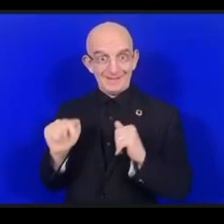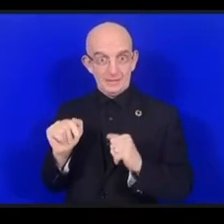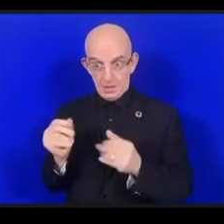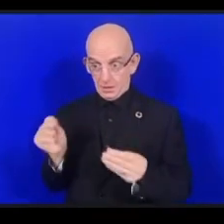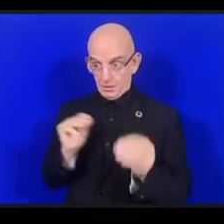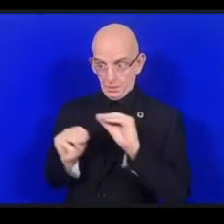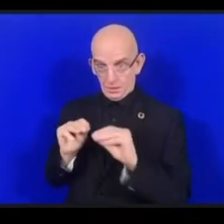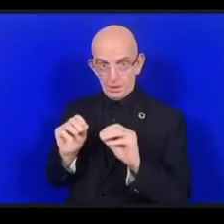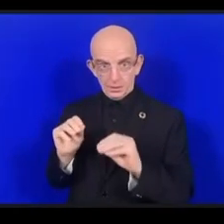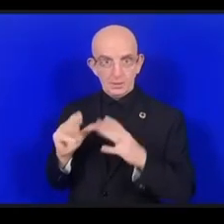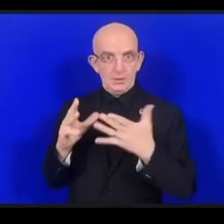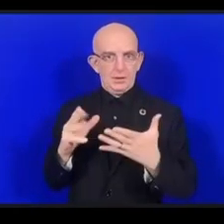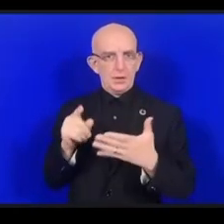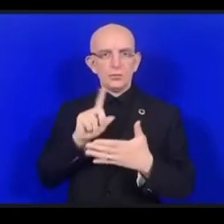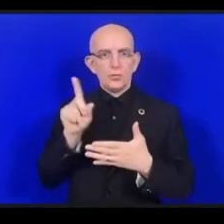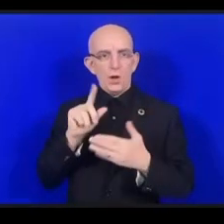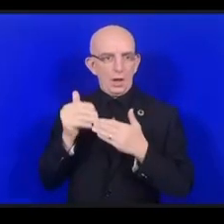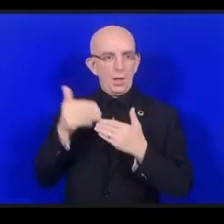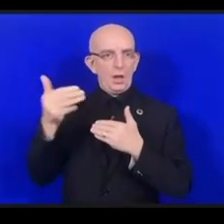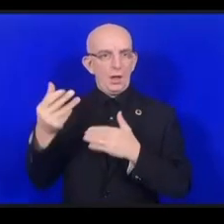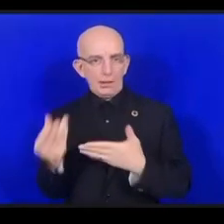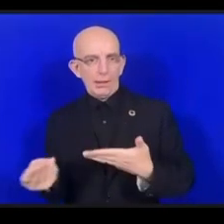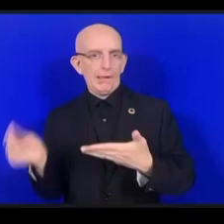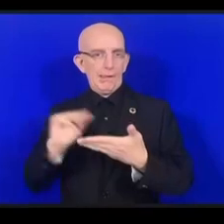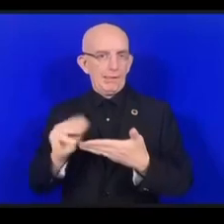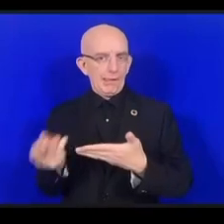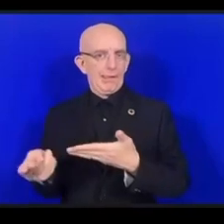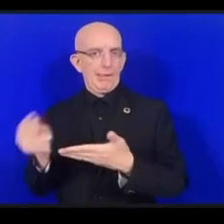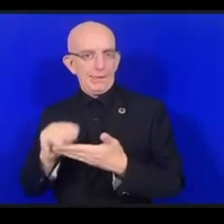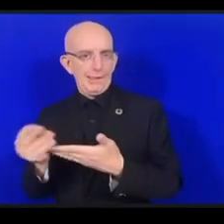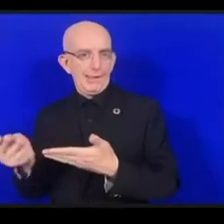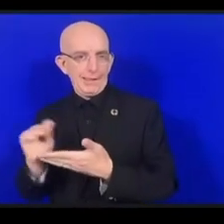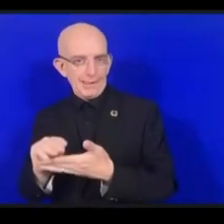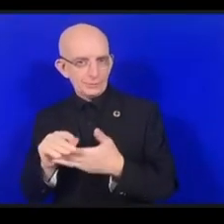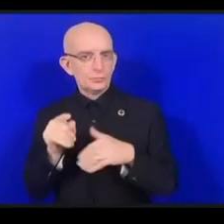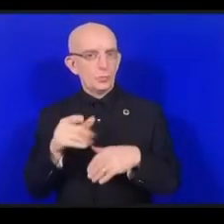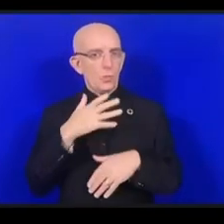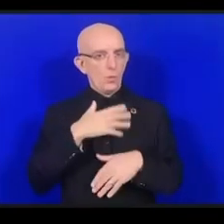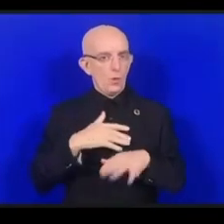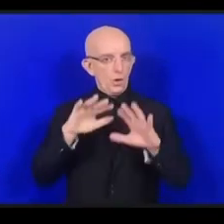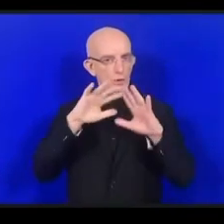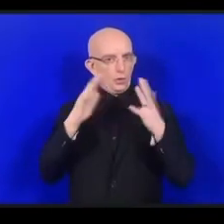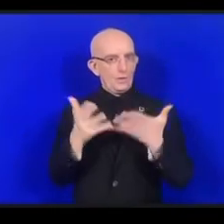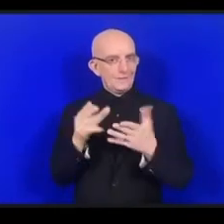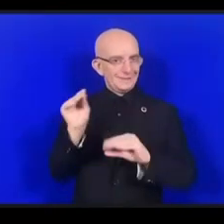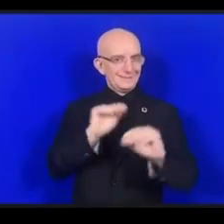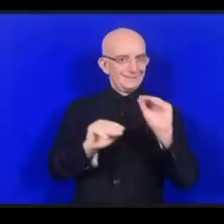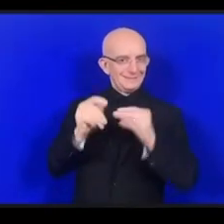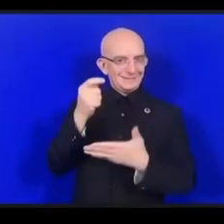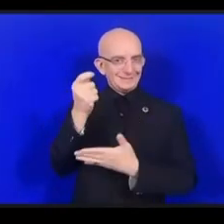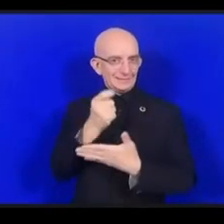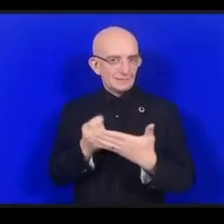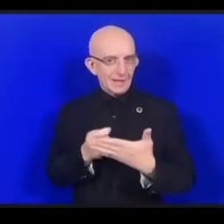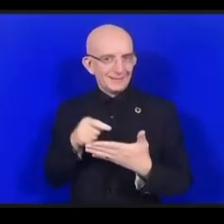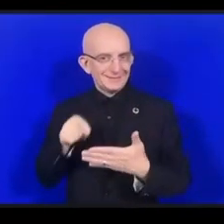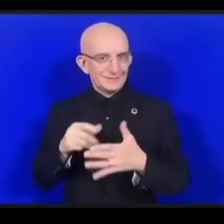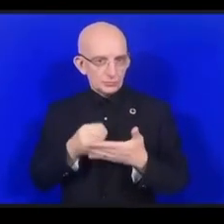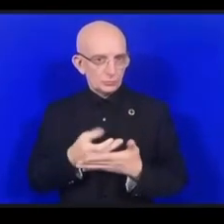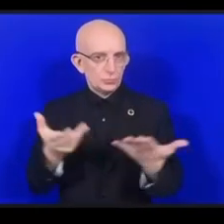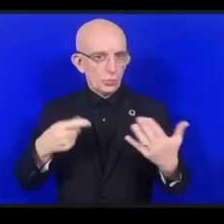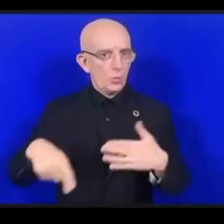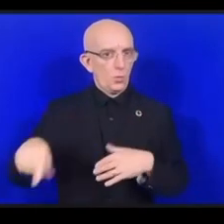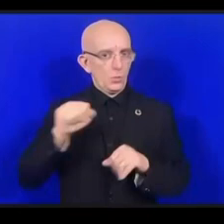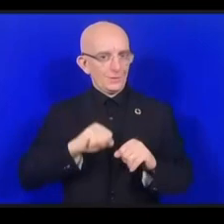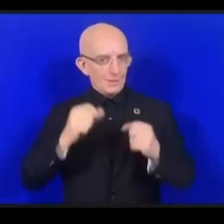学习的这样的通用设计，因为在美国和全球呢，我们都应该就是考虑这个残障应该